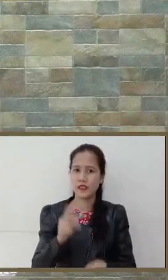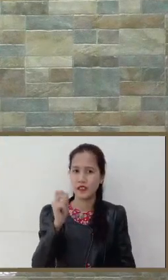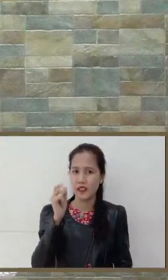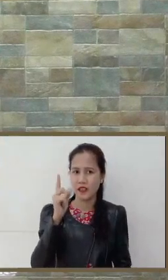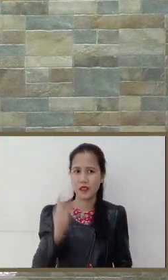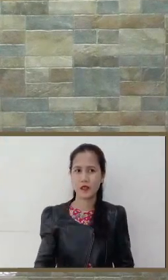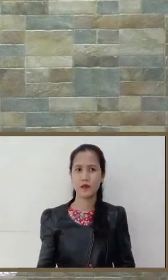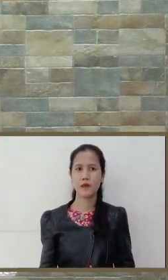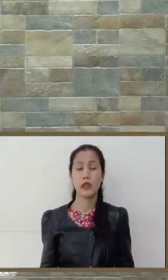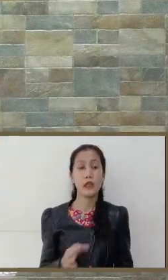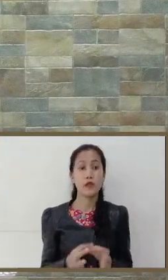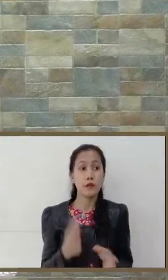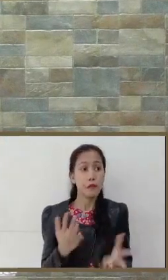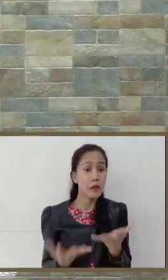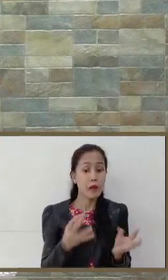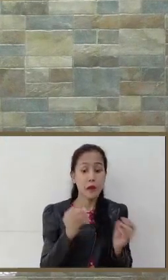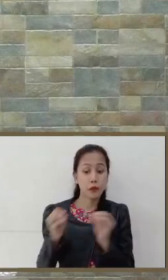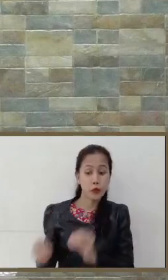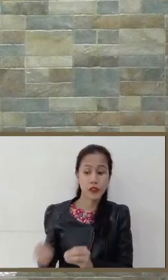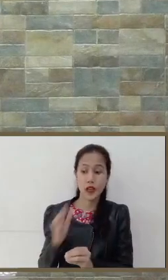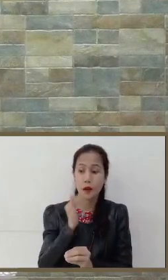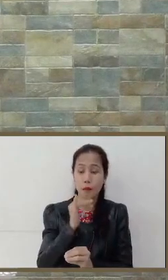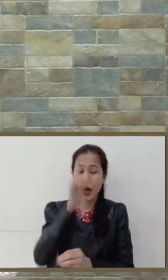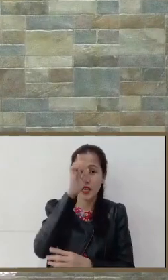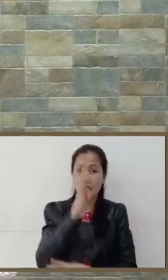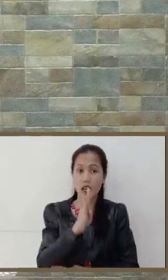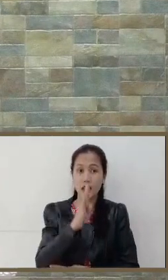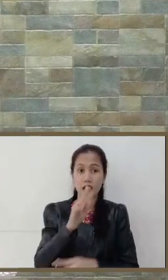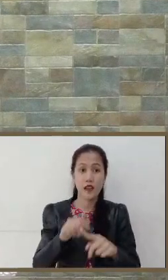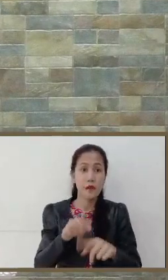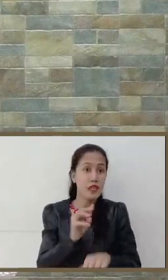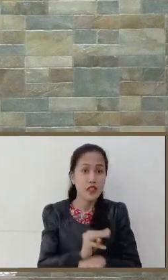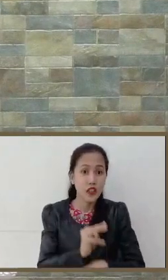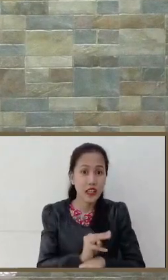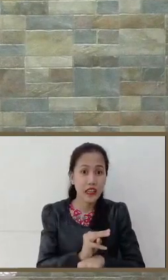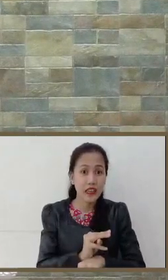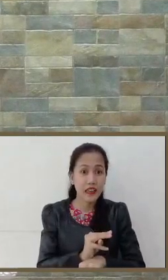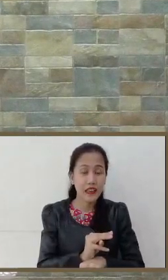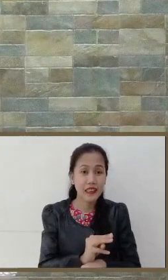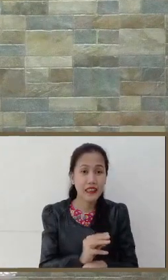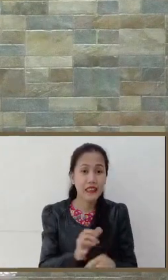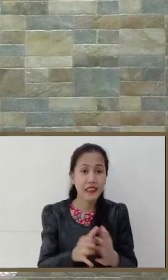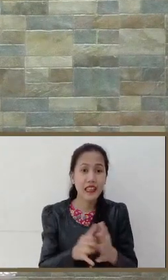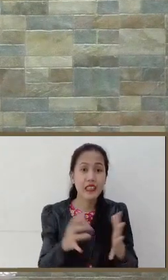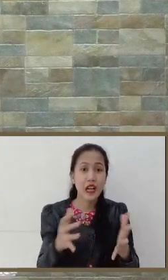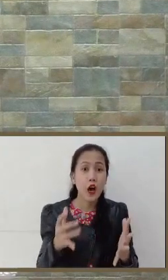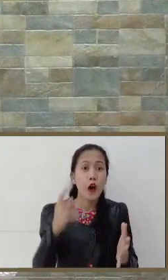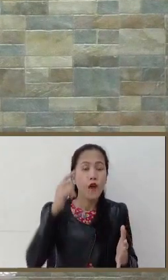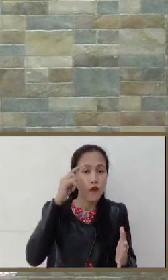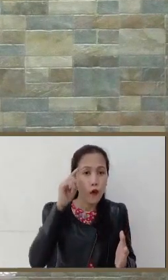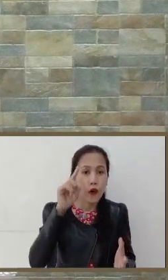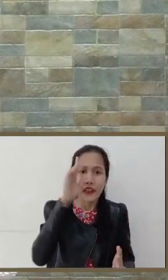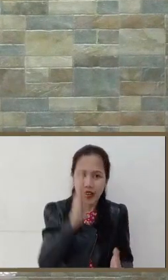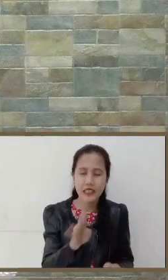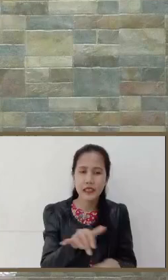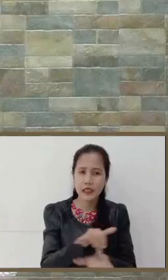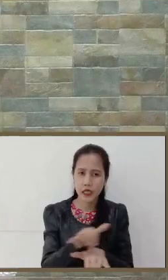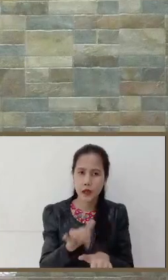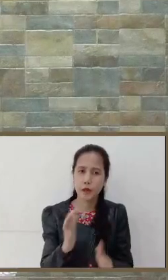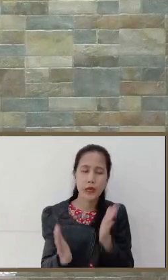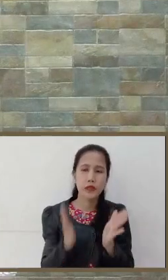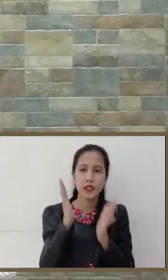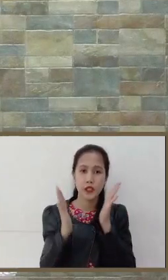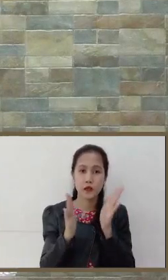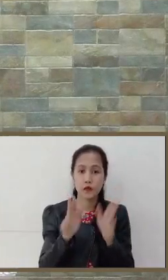isang ministry na magiging kagamit-gamit ako. Panginoon, alam mo na kung saan marami mapapahamak kung magpapatuloy ako. Kaya Panginoon, salamat sa correction po